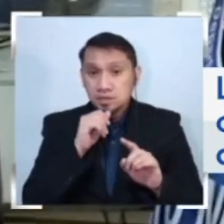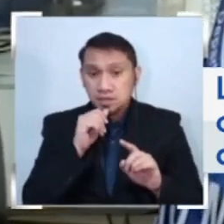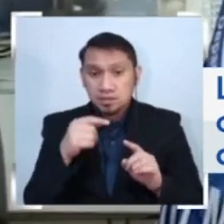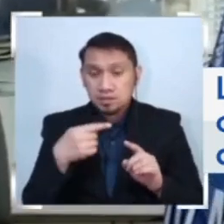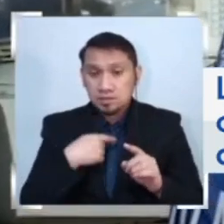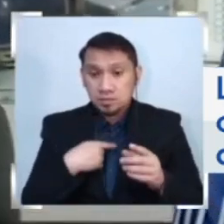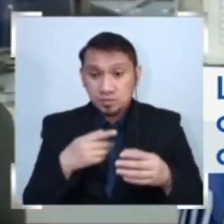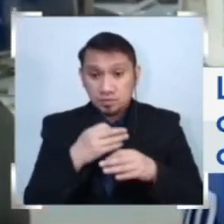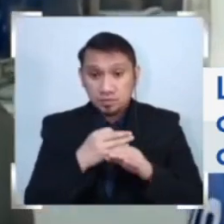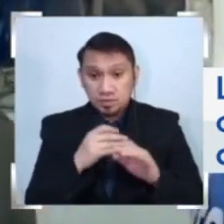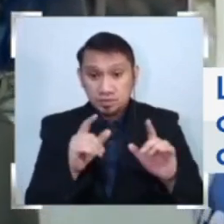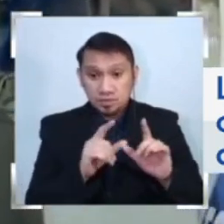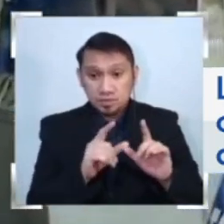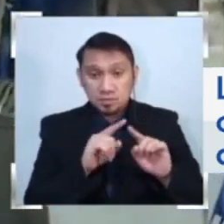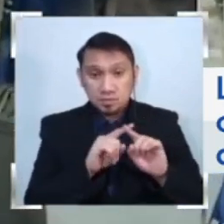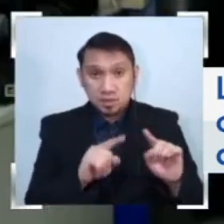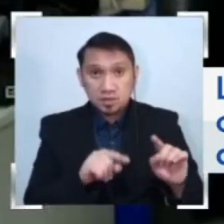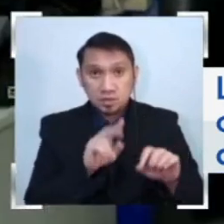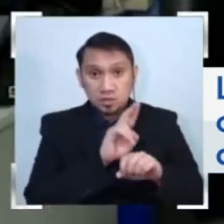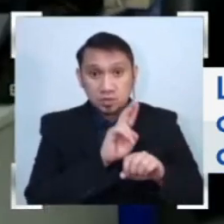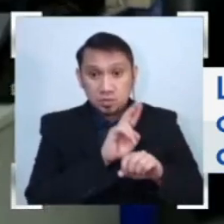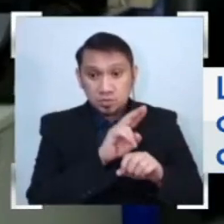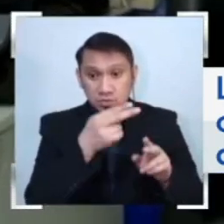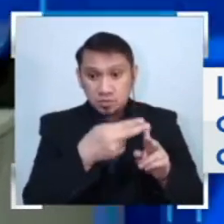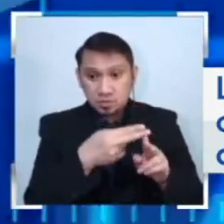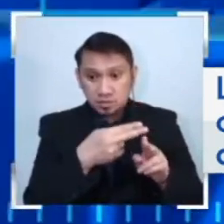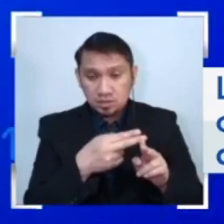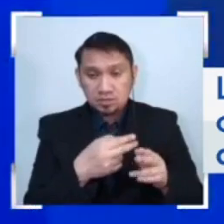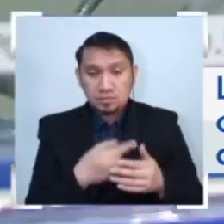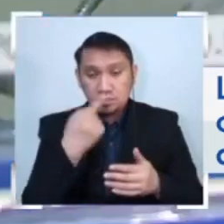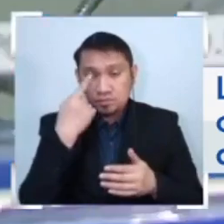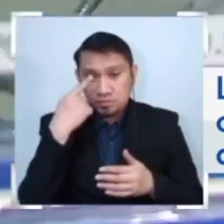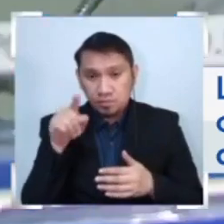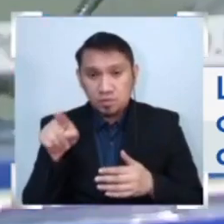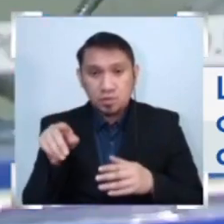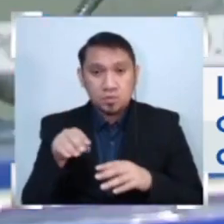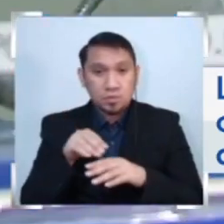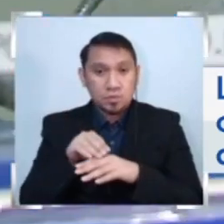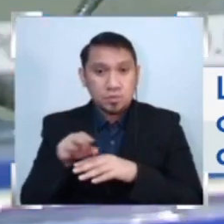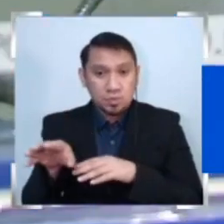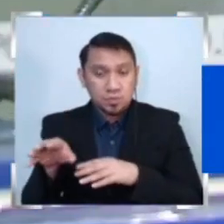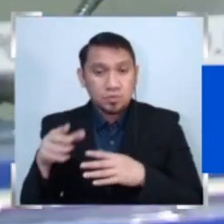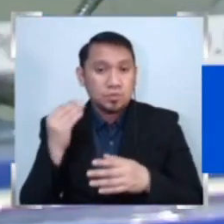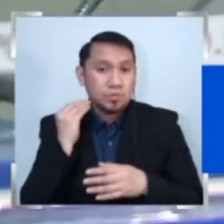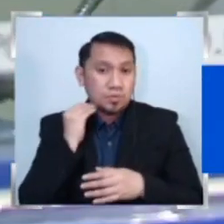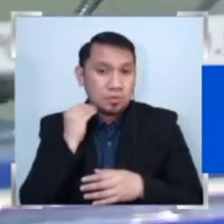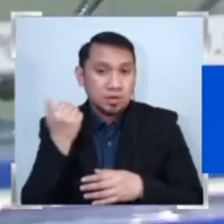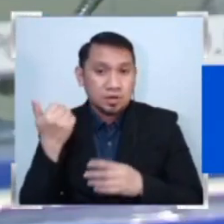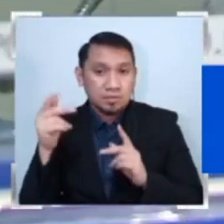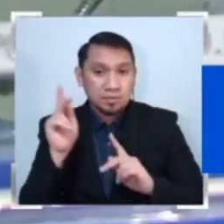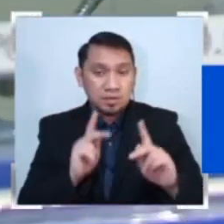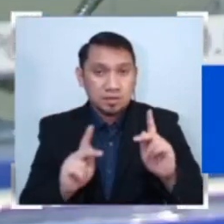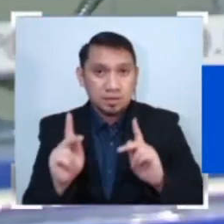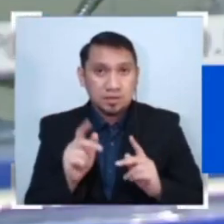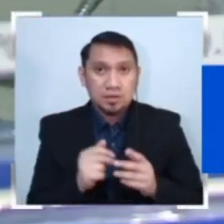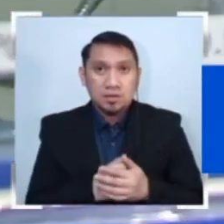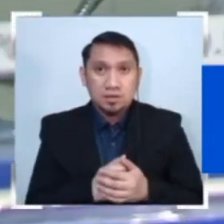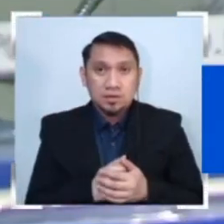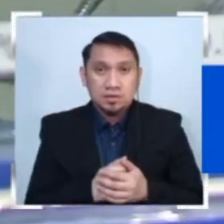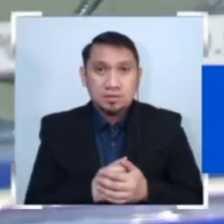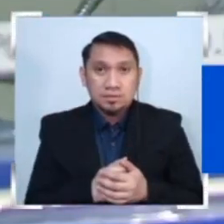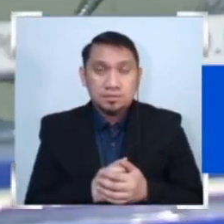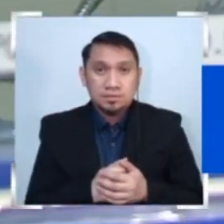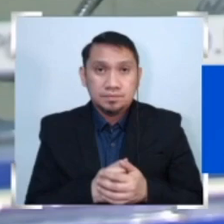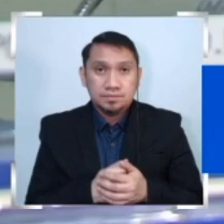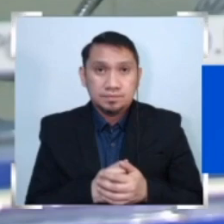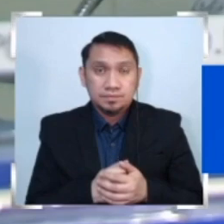kundi pangalan daw niya ang ginamit ng fixer para makapambiktima ng iba. Kasi, syempre nainis po.